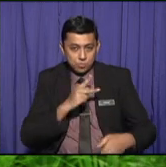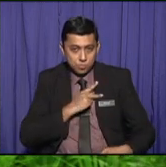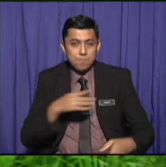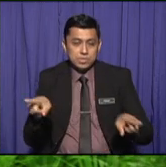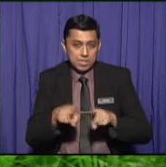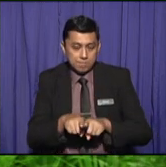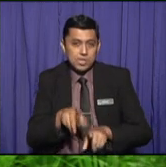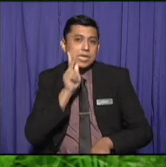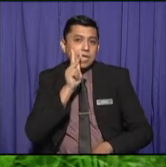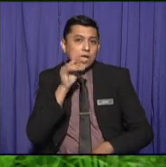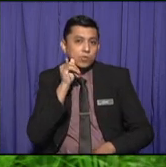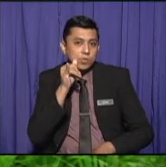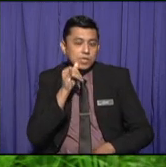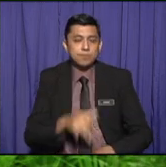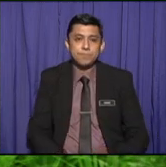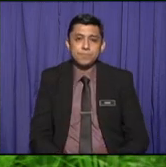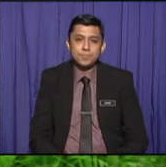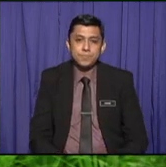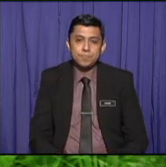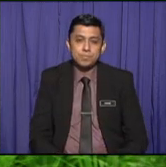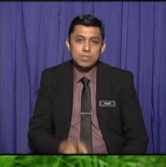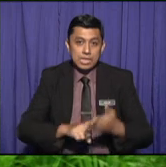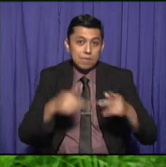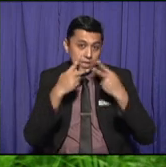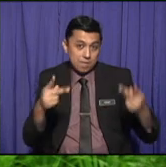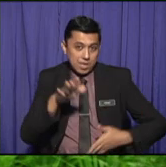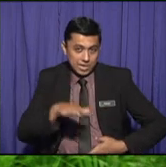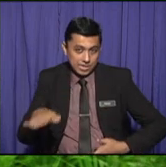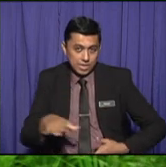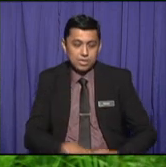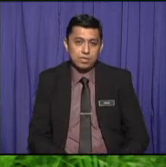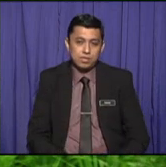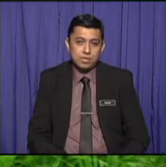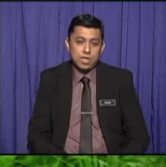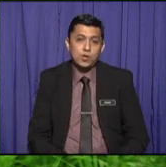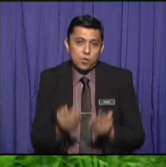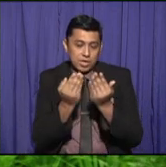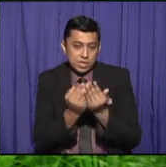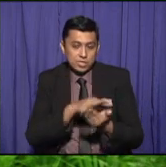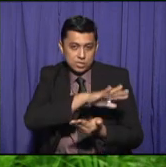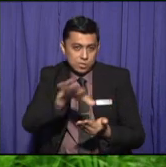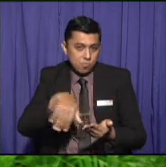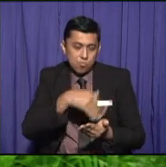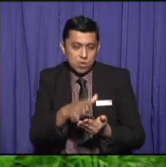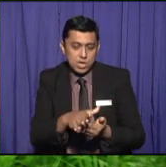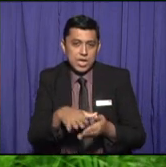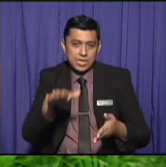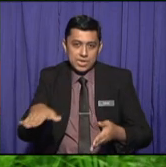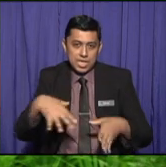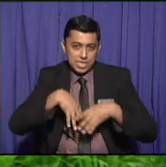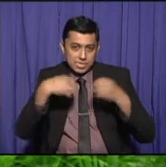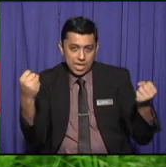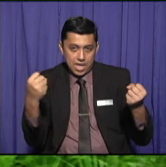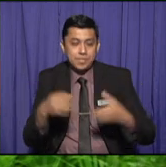saya, Kak Yuli. Apa khabar adik-adik? Kak Yuli doakan moga adik-adik sehat